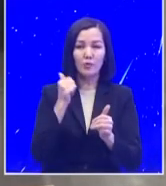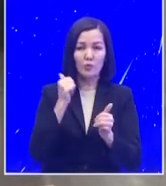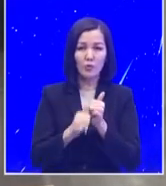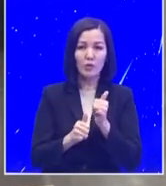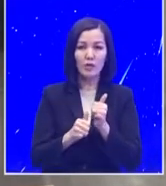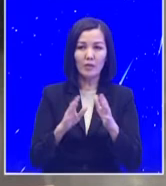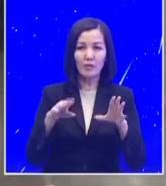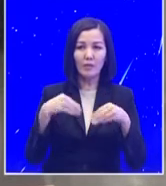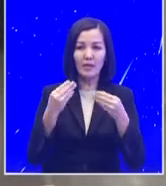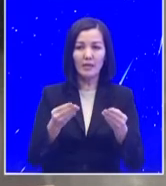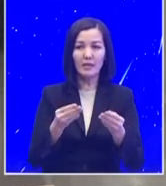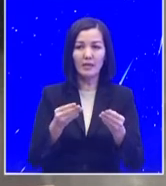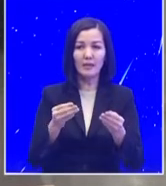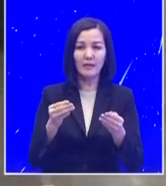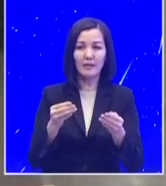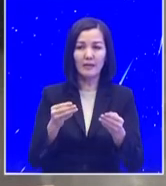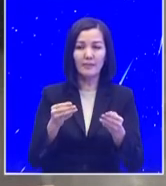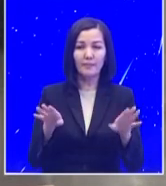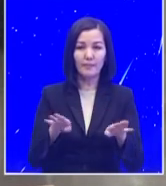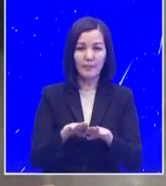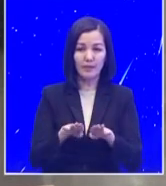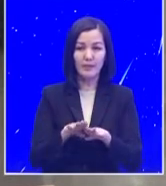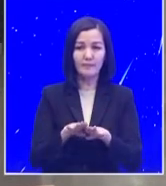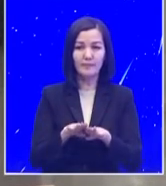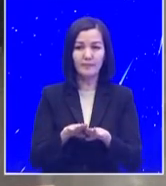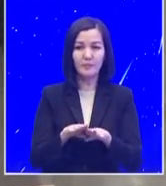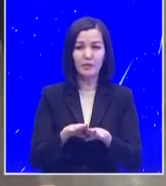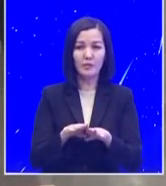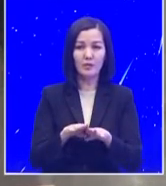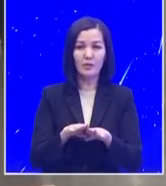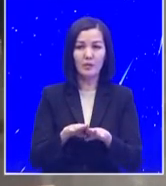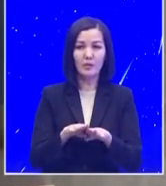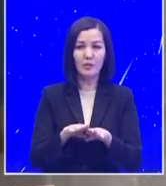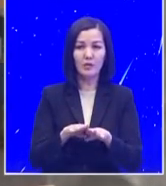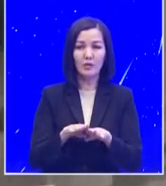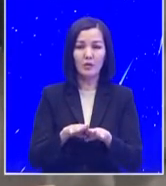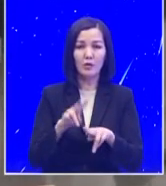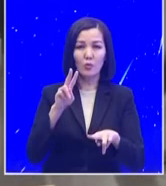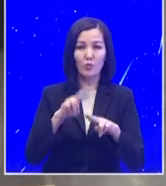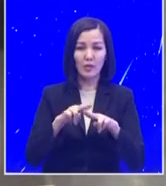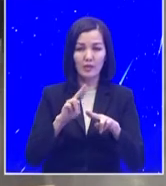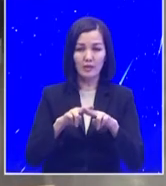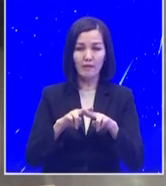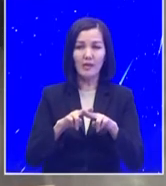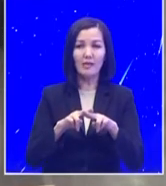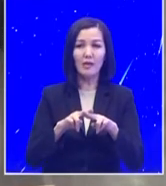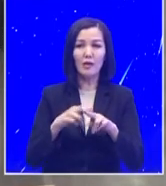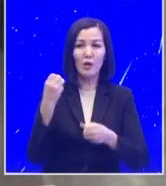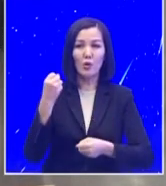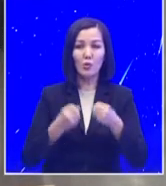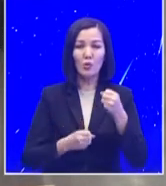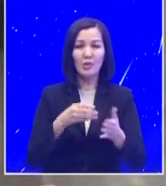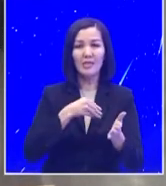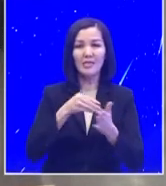күнделікті өткізілетін құжаттармен бірдей. Жаңа көлік иесінің жеке куәлігі және көлікті